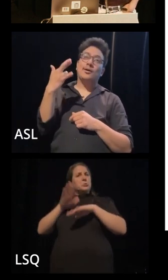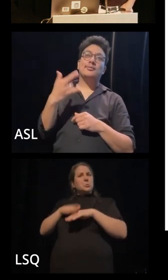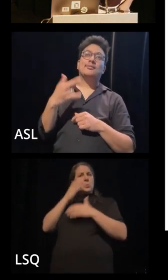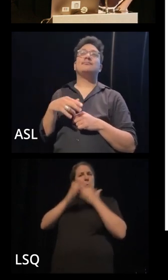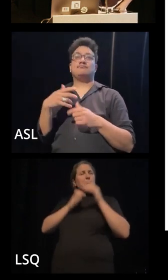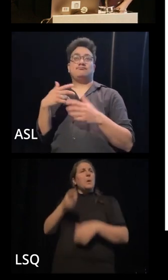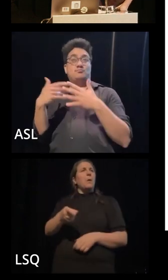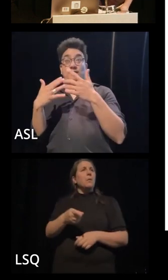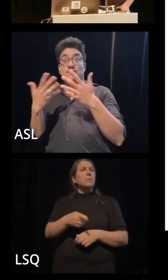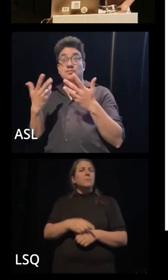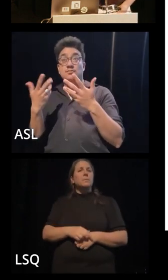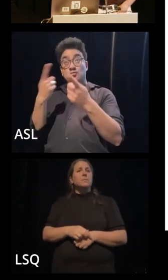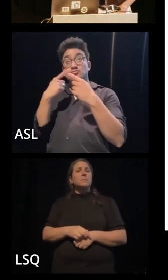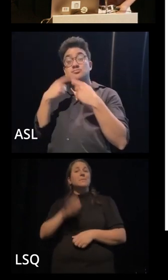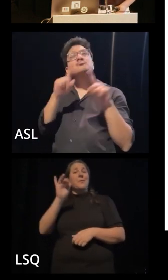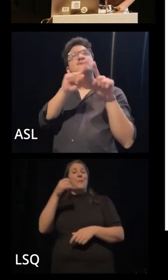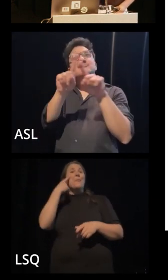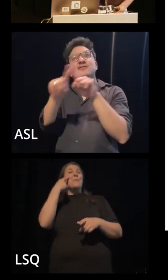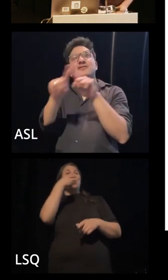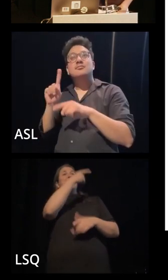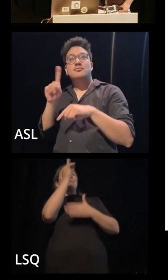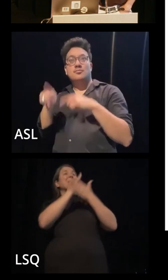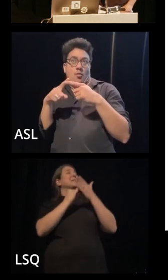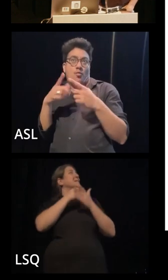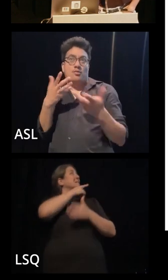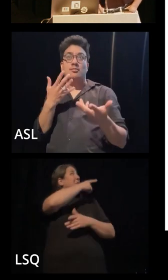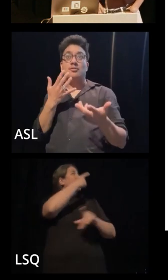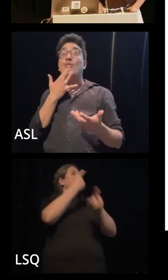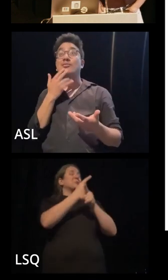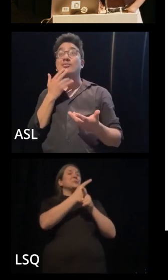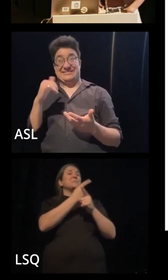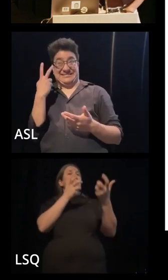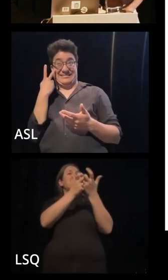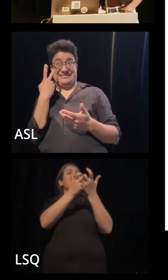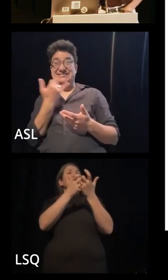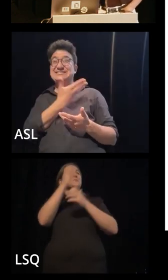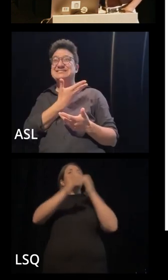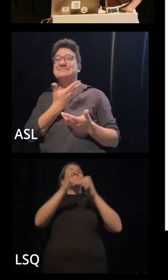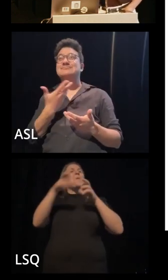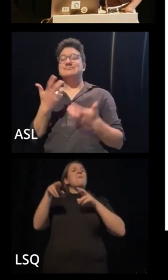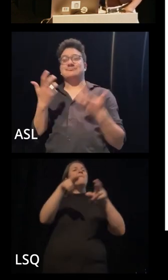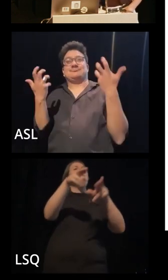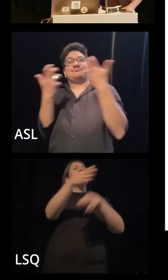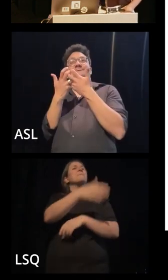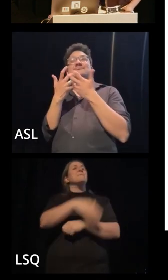diapositive, ce sont les couleurs avec Elena à travailler.